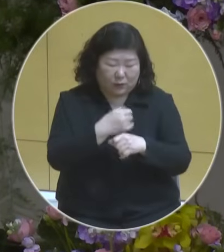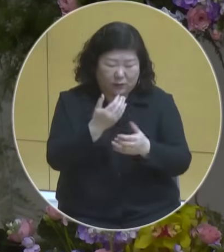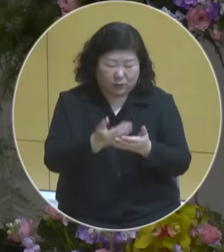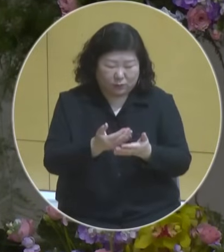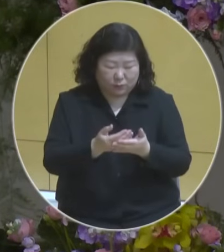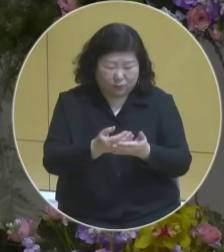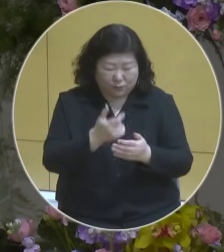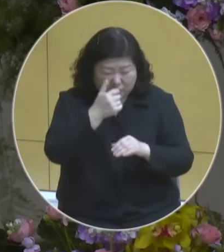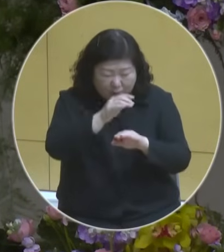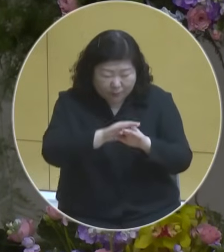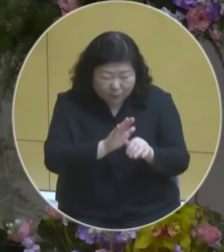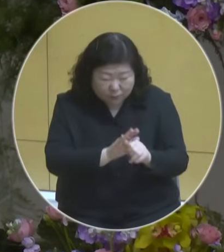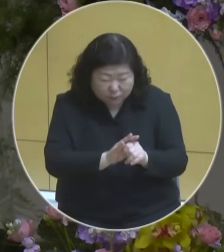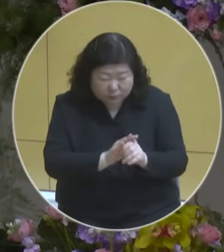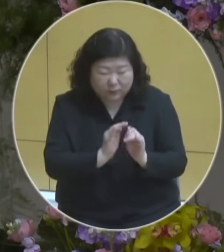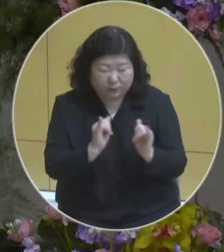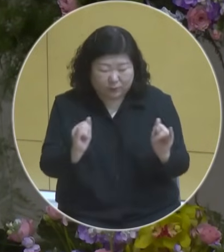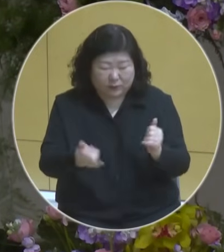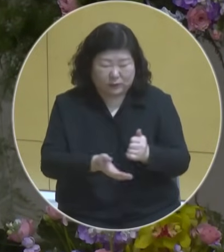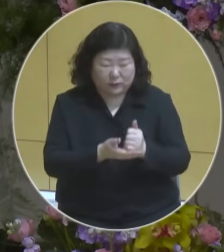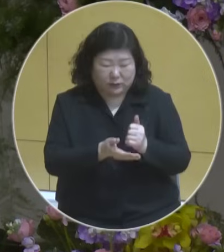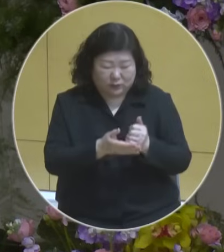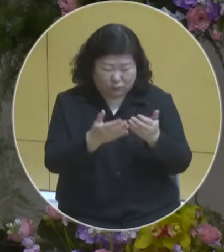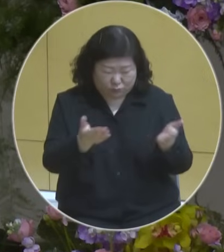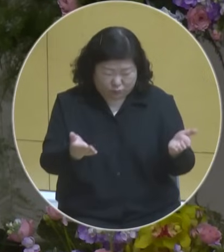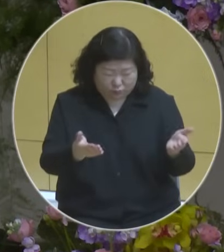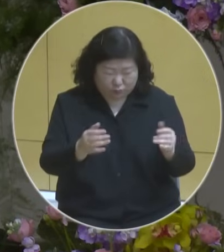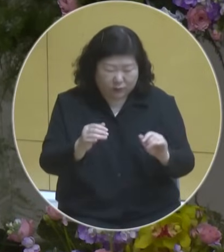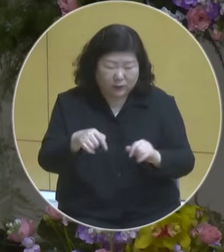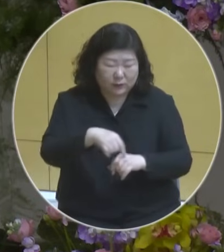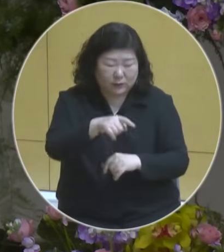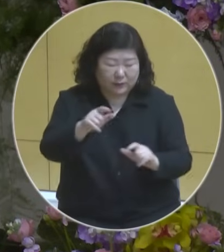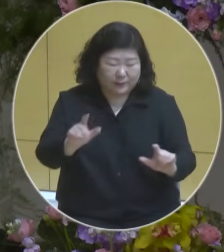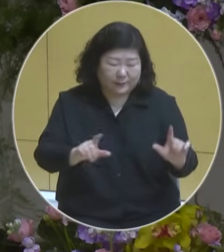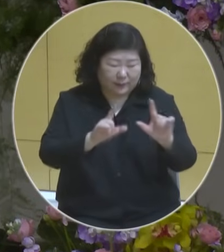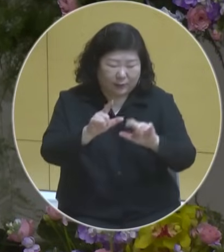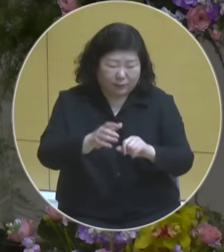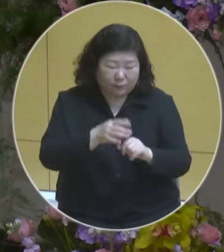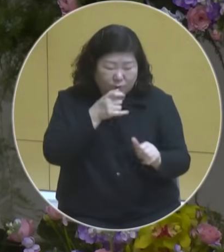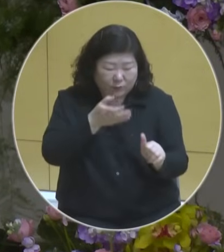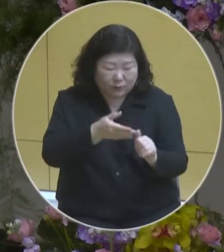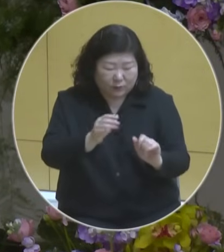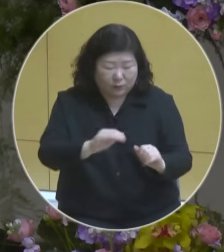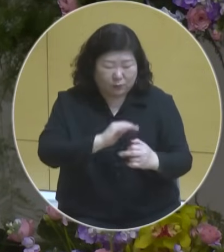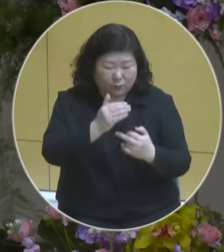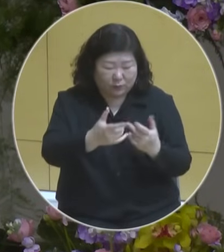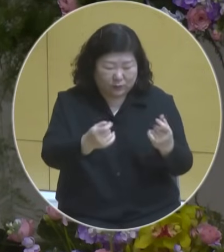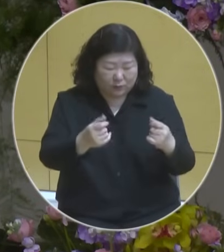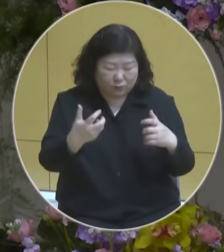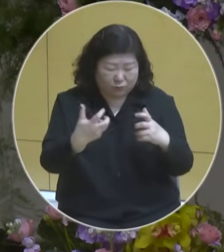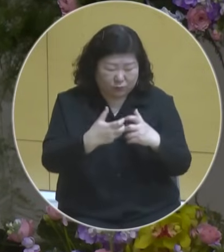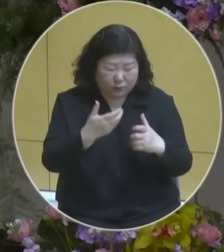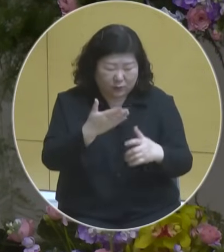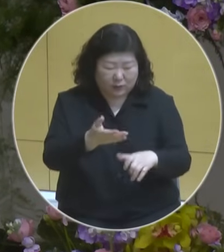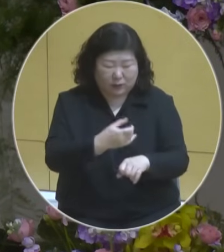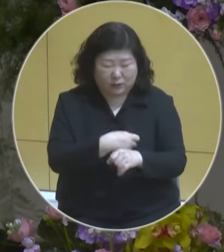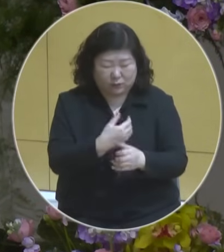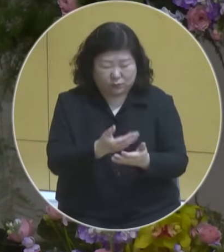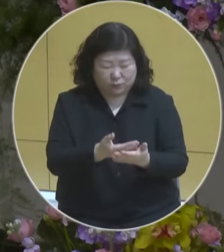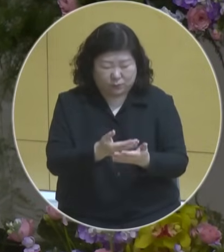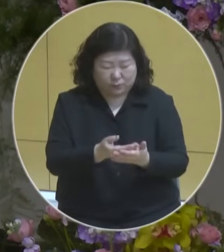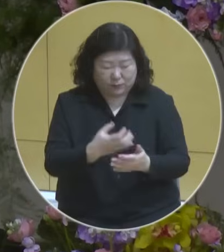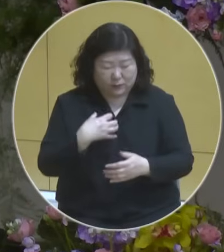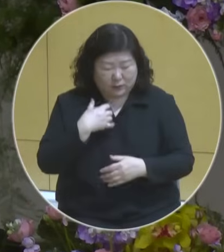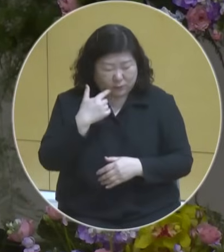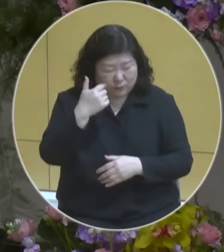손길들 칭찬해 주시고 그들의 삶이 물된 동산처럼 풍성한 삶이 되도록 인도해 주시옵소서 김영준